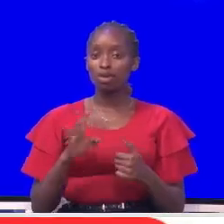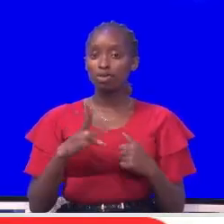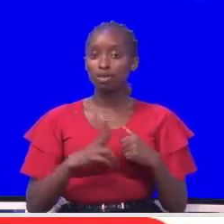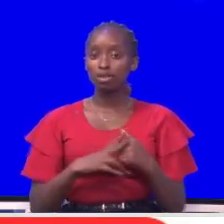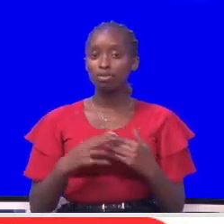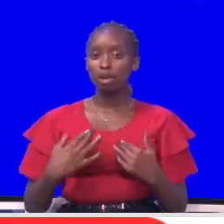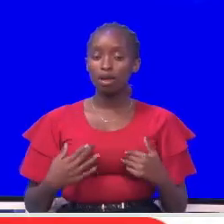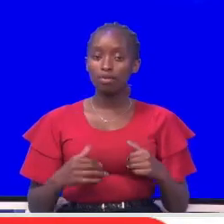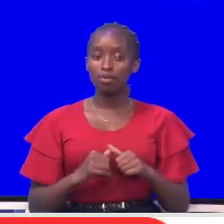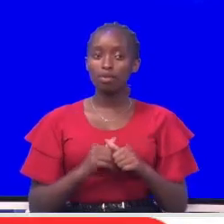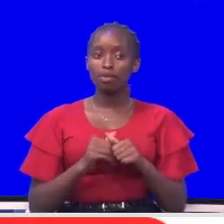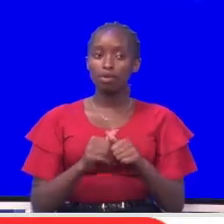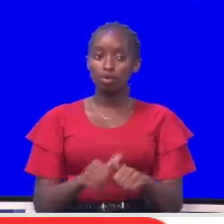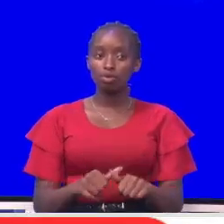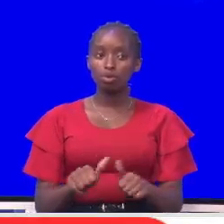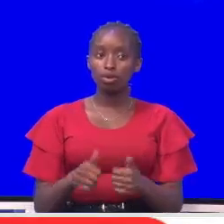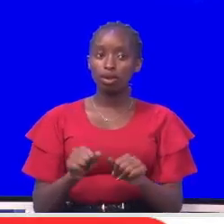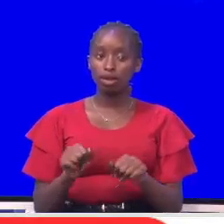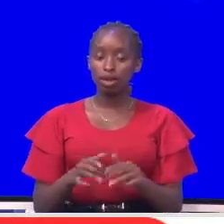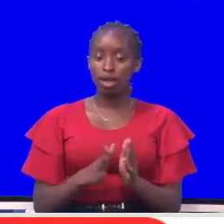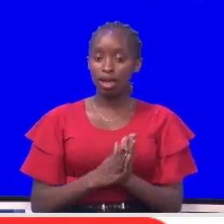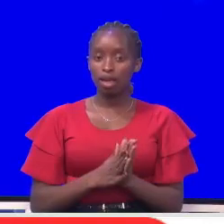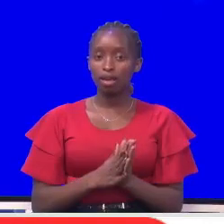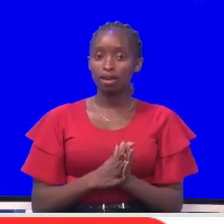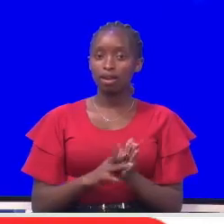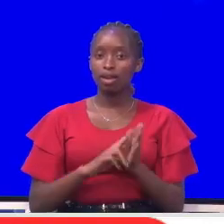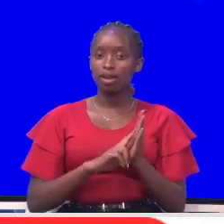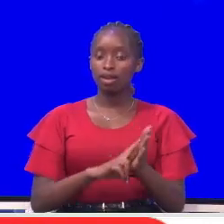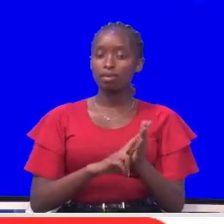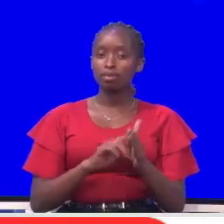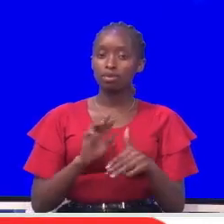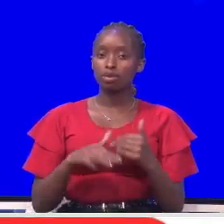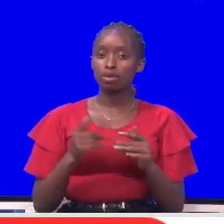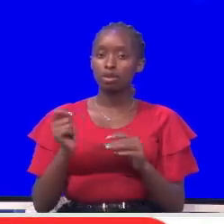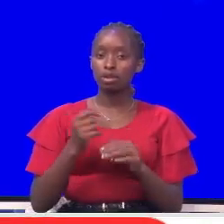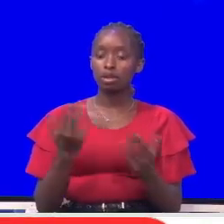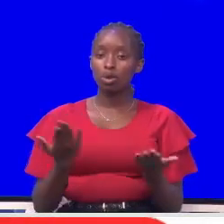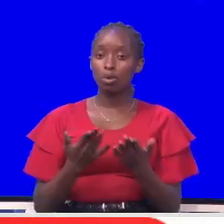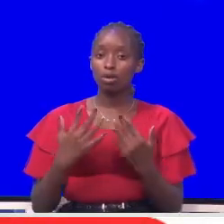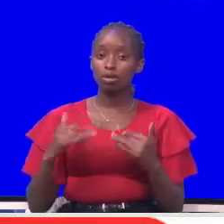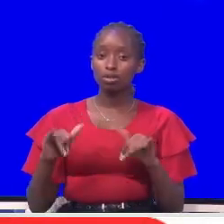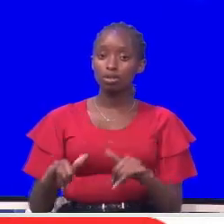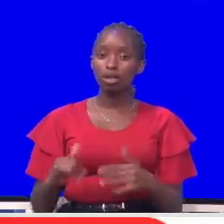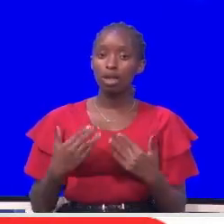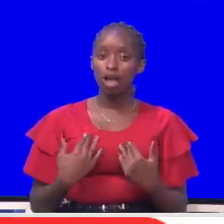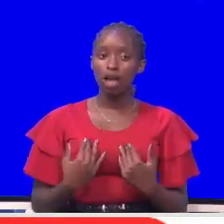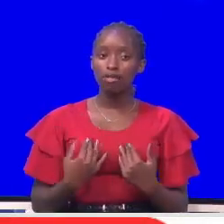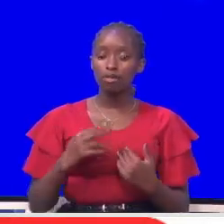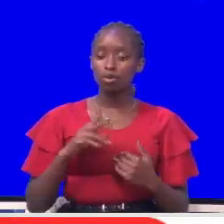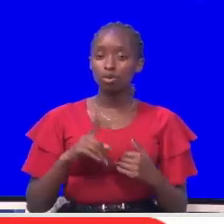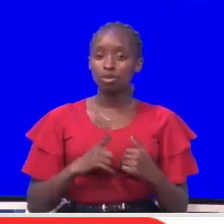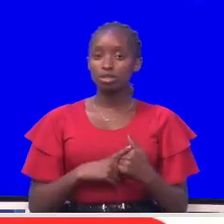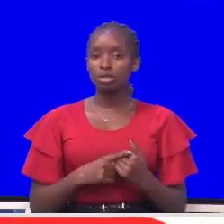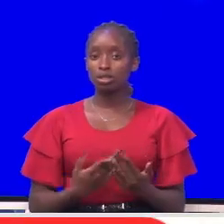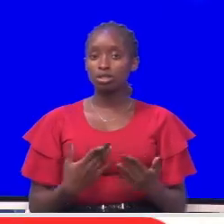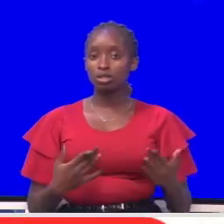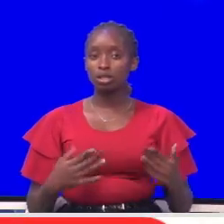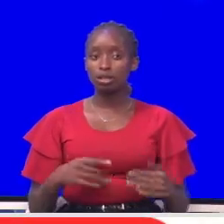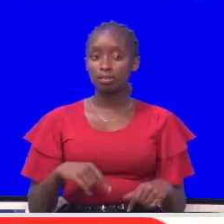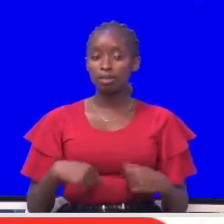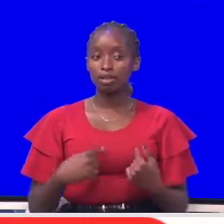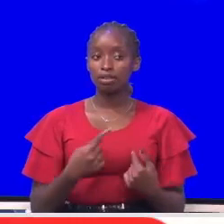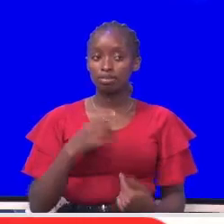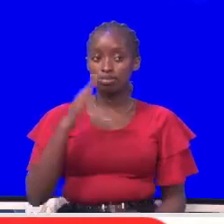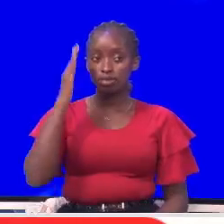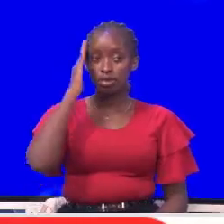itambe na tuzidi kuwakilisha wananchi popote pale walipo. 26 frequencies, and I know Mungo, very soon